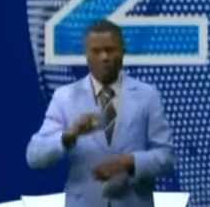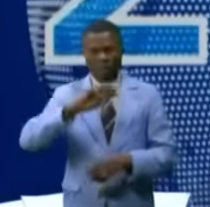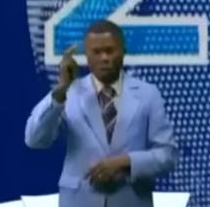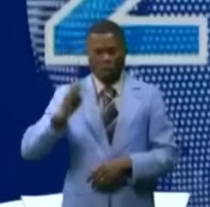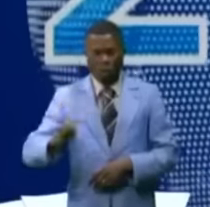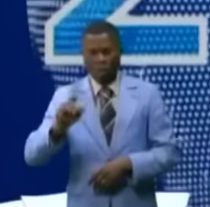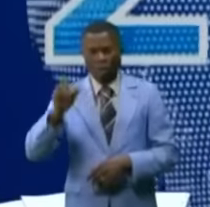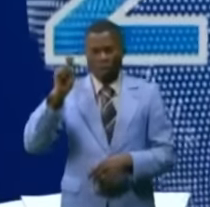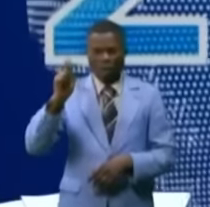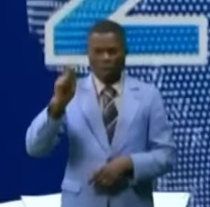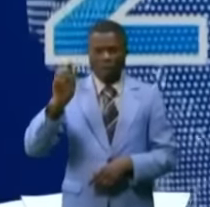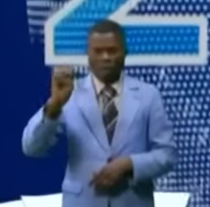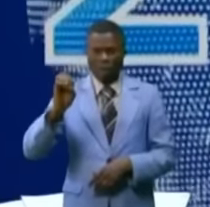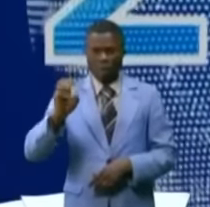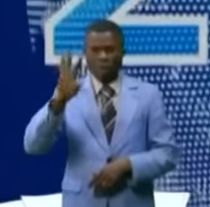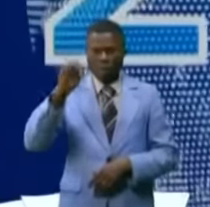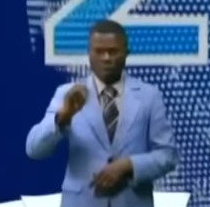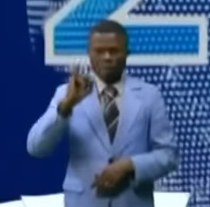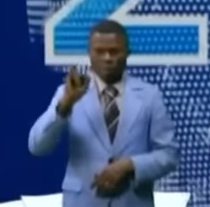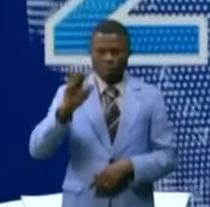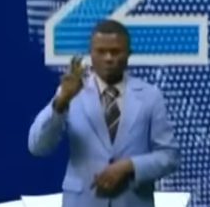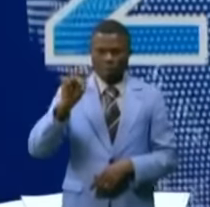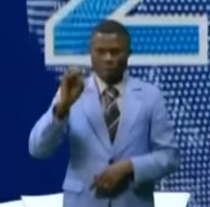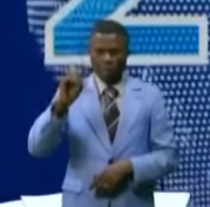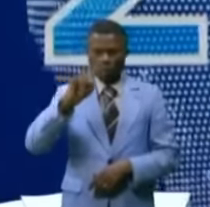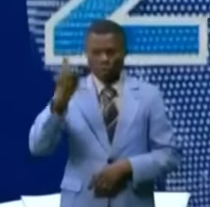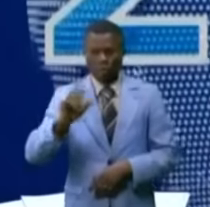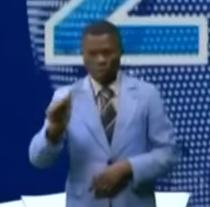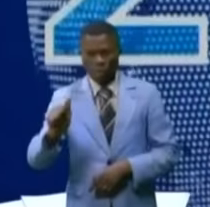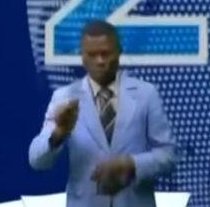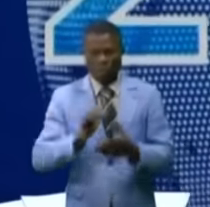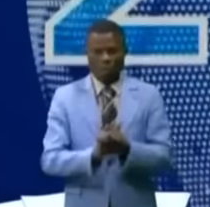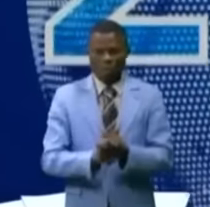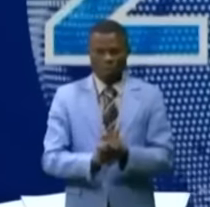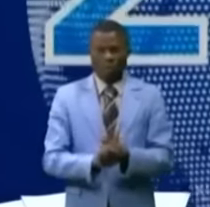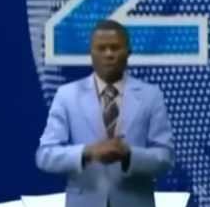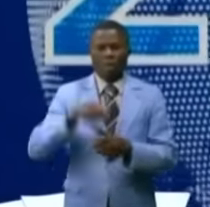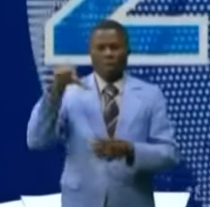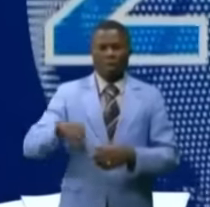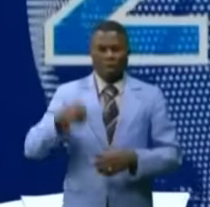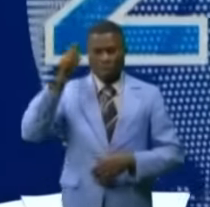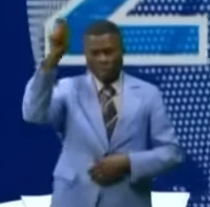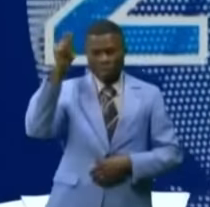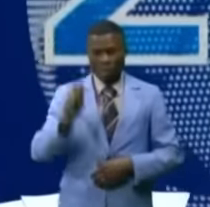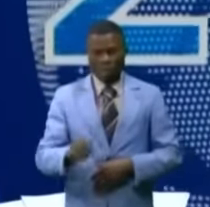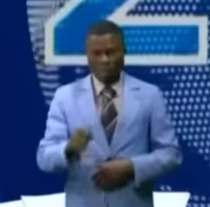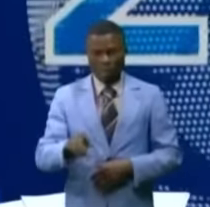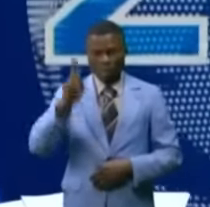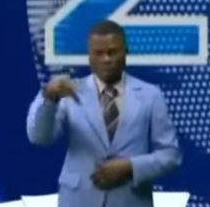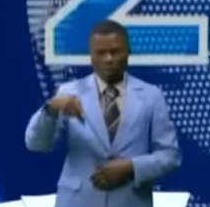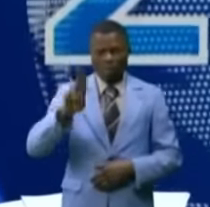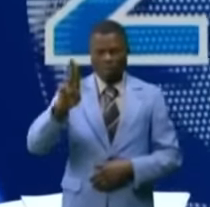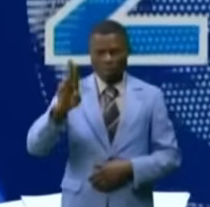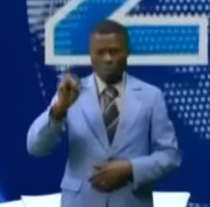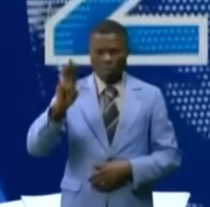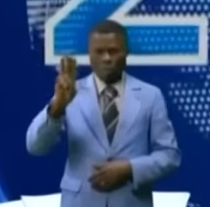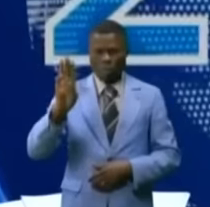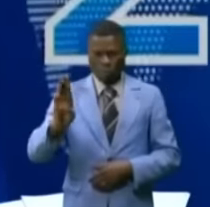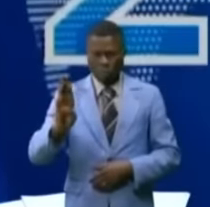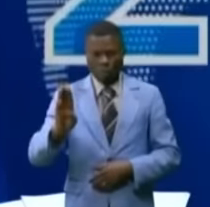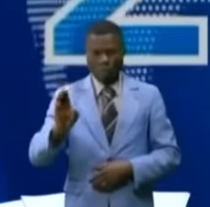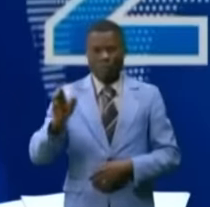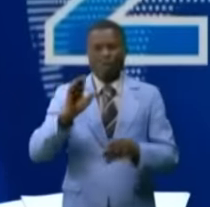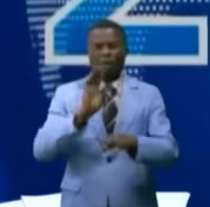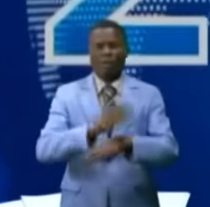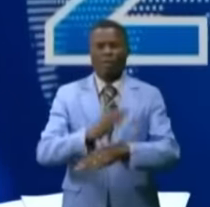Kikusa, Telecom, Mimosa, Kanchachi, Kimbondo, Sebo, Cité Pumbu, Cité Maman Mobutu, Cité